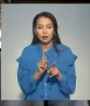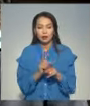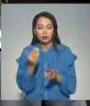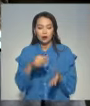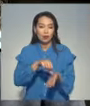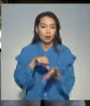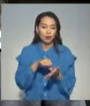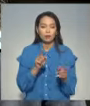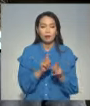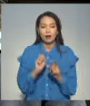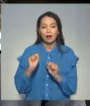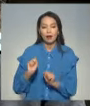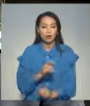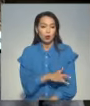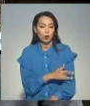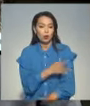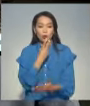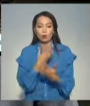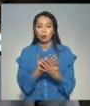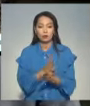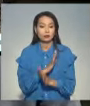қатысушыларға адвокаттық қызмет көрсеткен